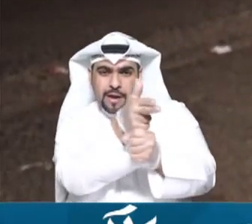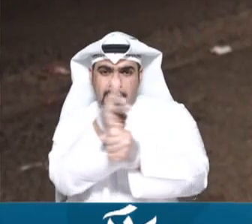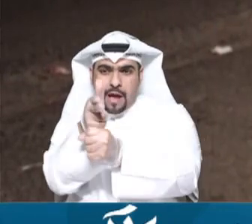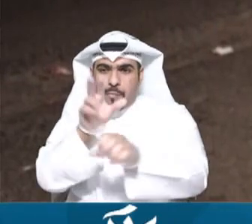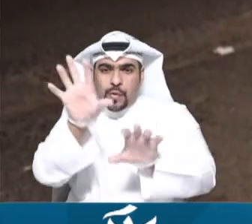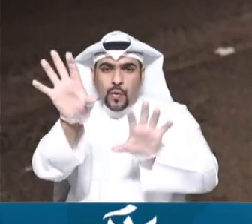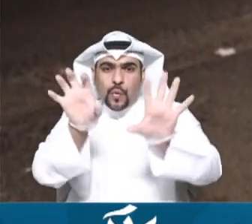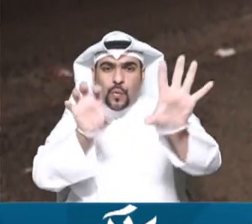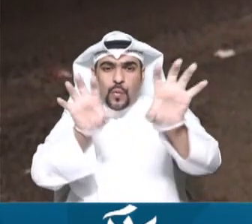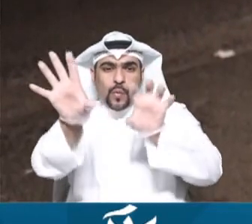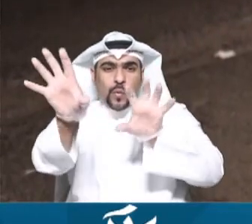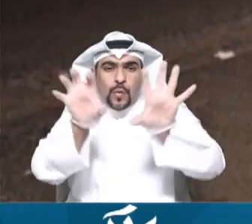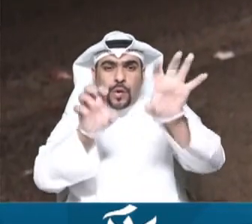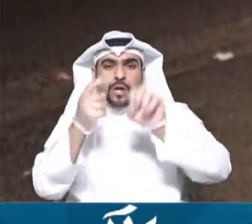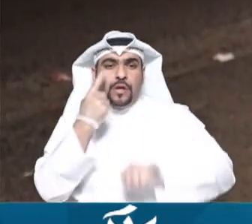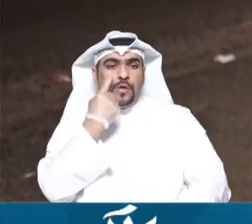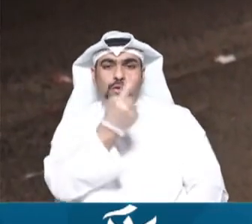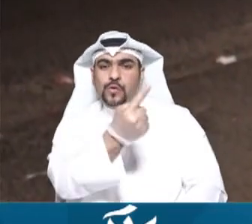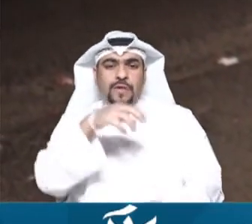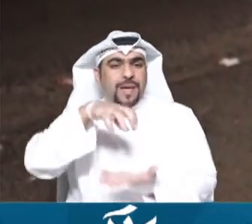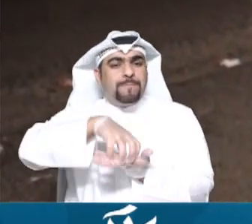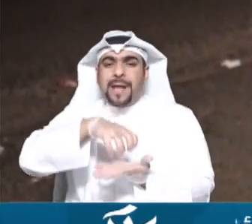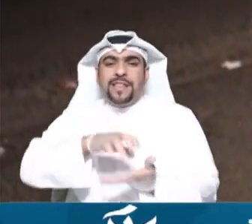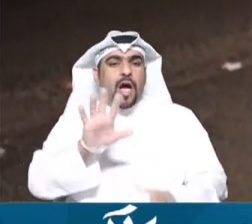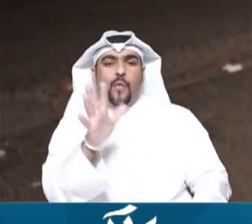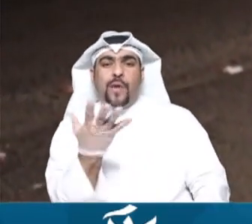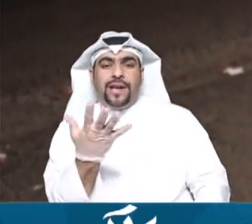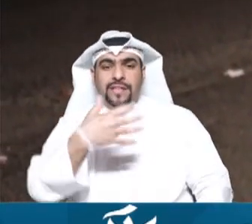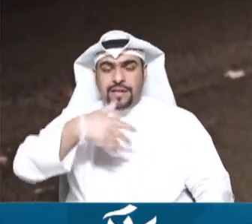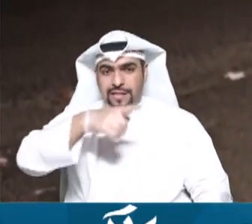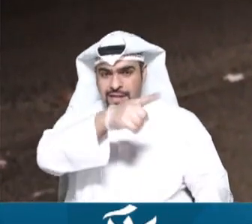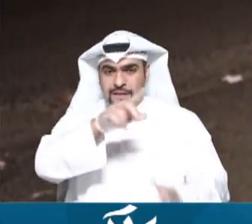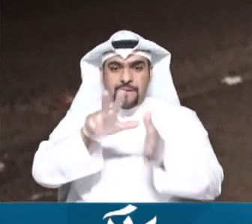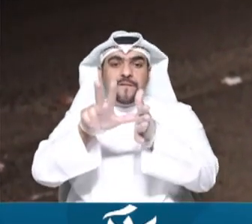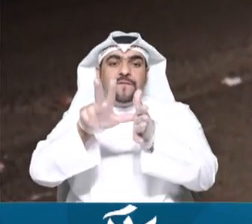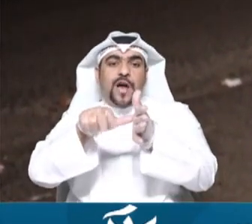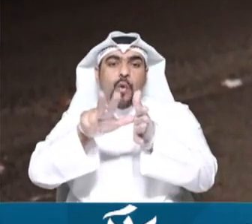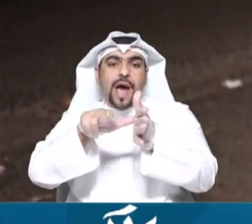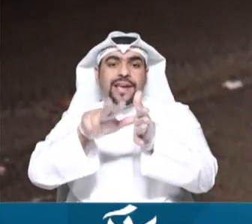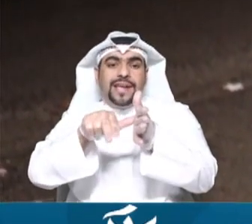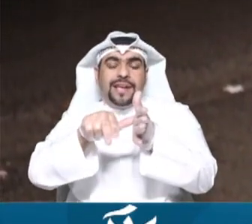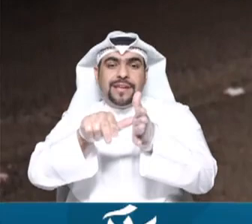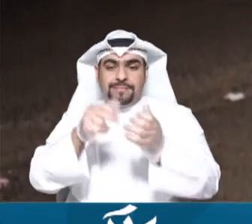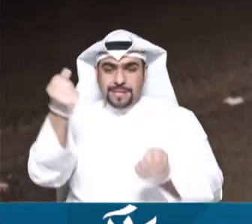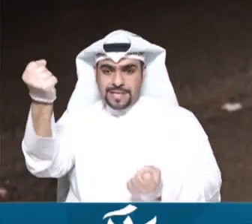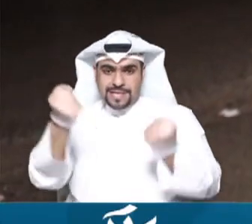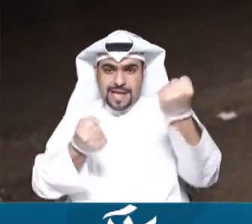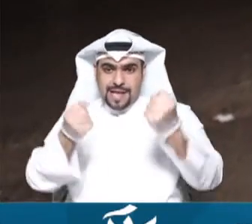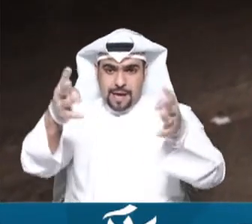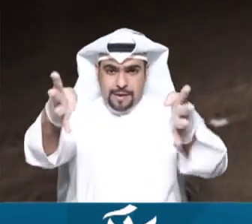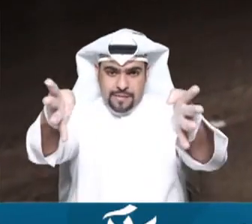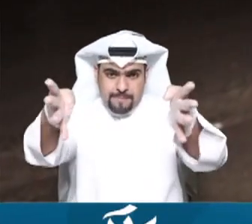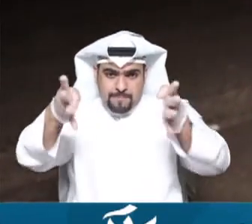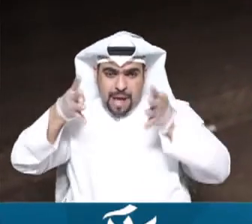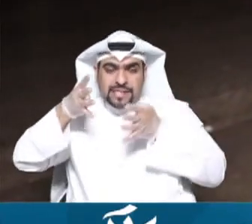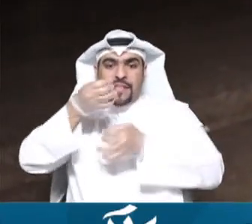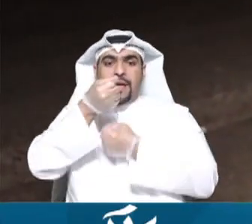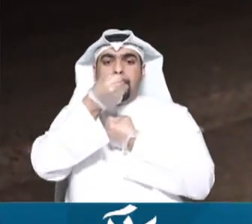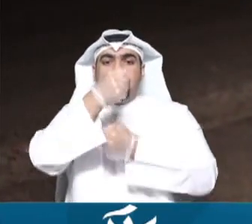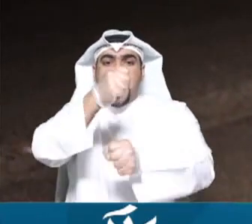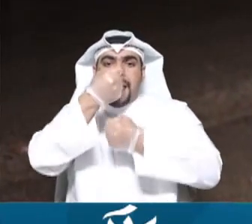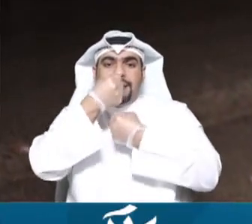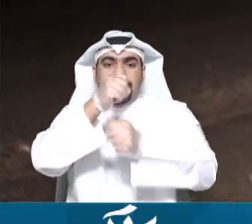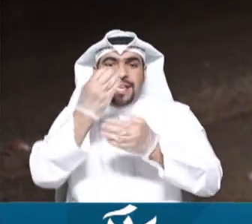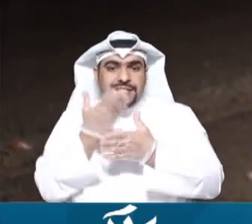فيها حوالي يمكن أكثر من 1500 آلية لتعقيم ورش الأرضيات والمناطق